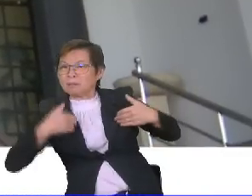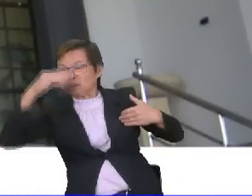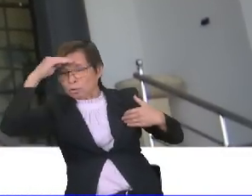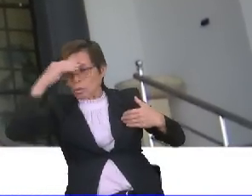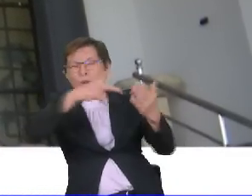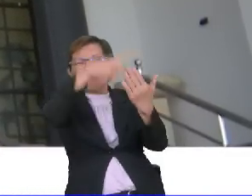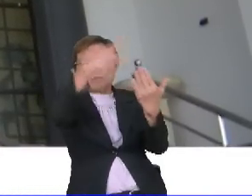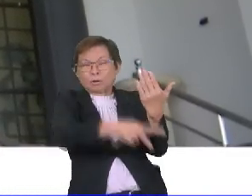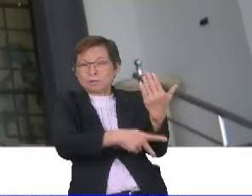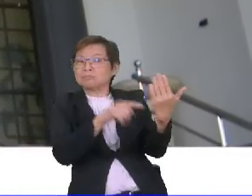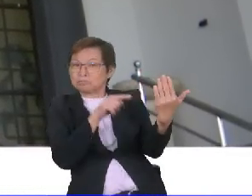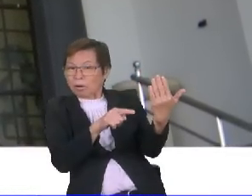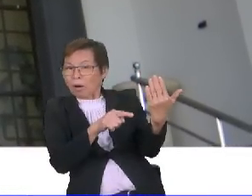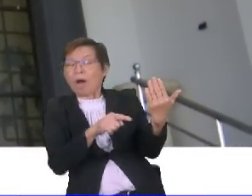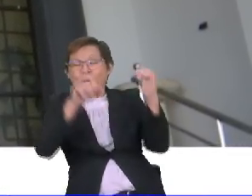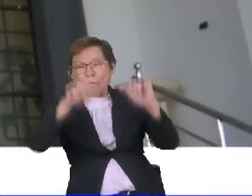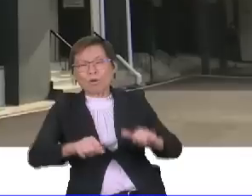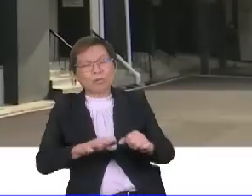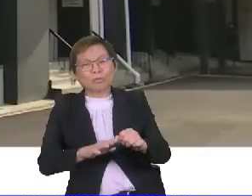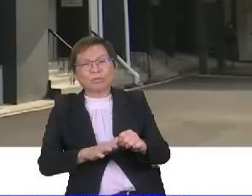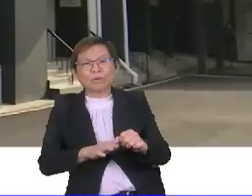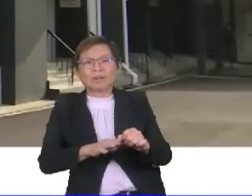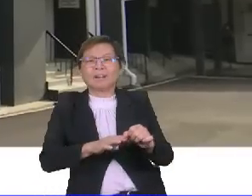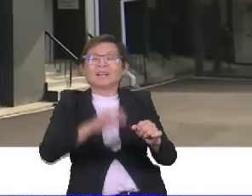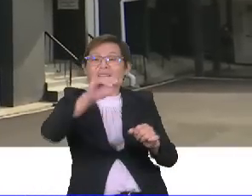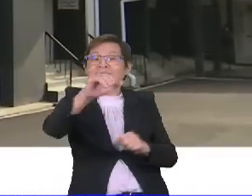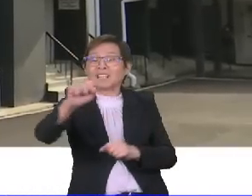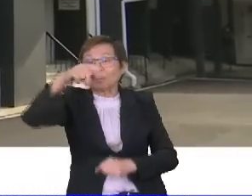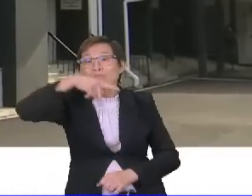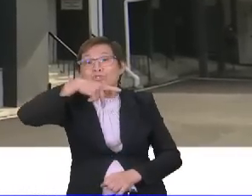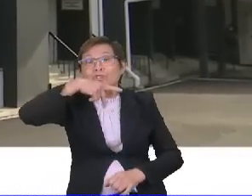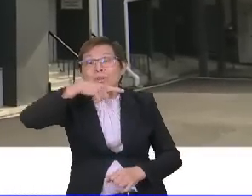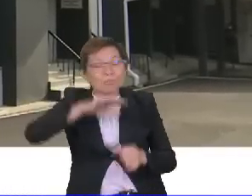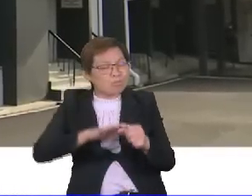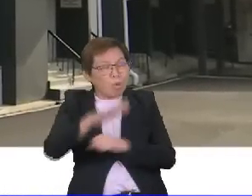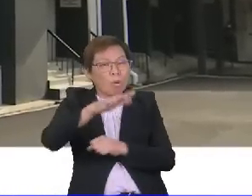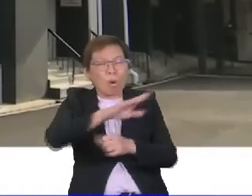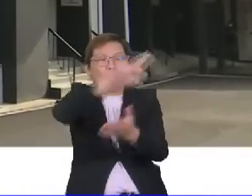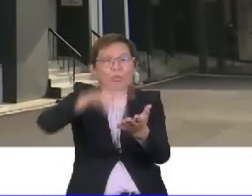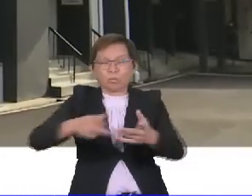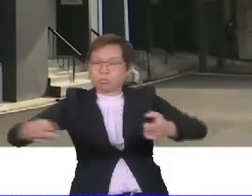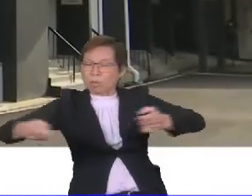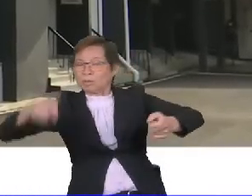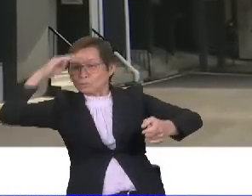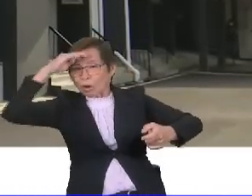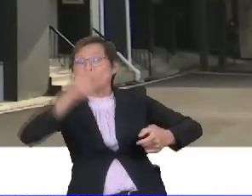Project tersebut secara tidak langsung dapat melengkapkan status Iskandar Putri sebagai pusat pentabiran